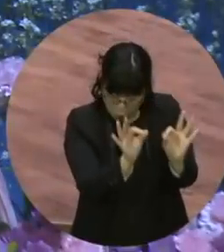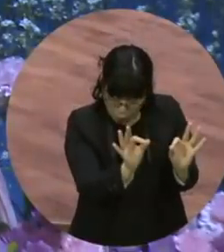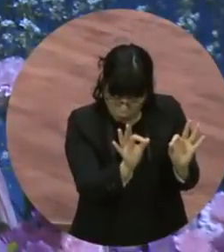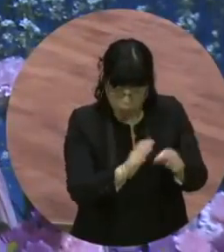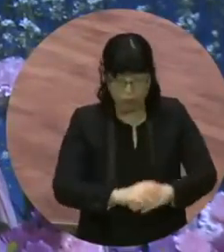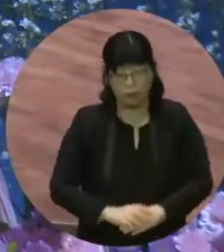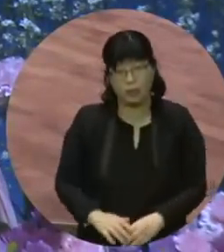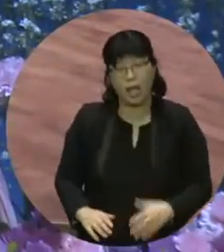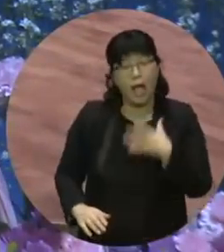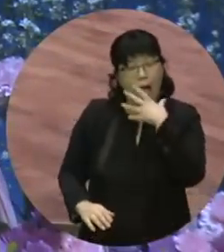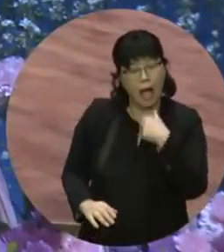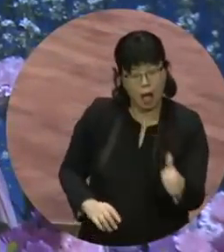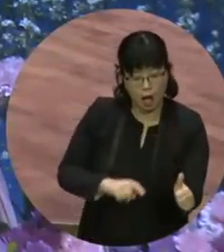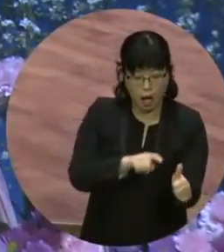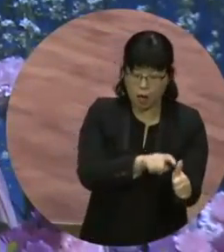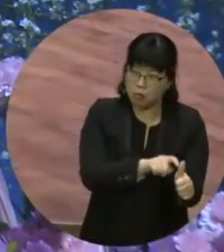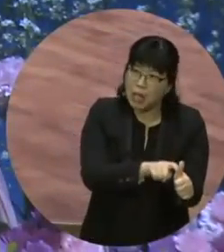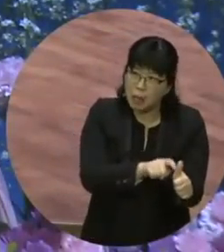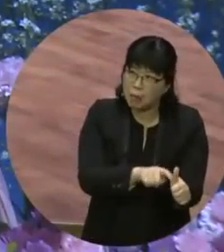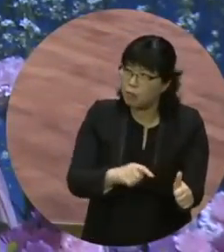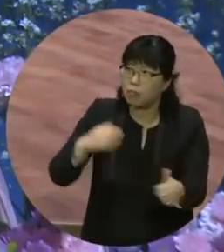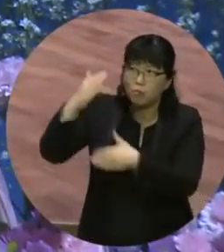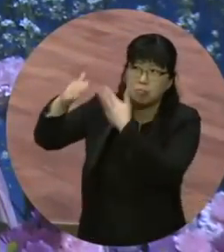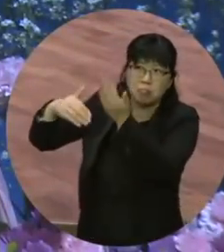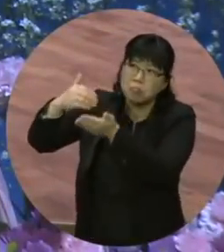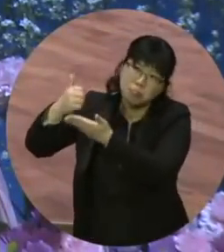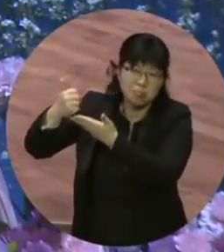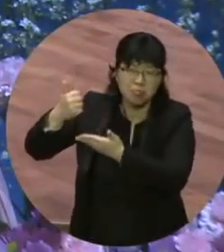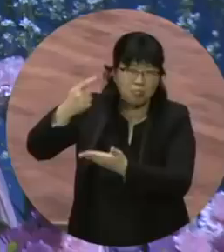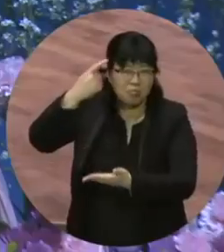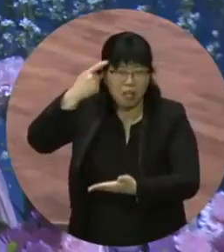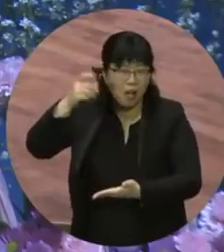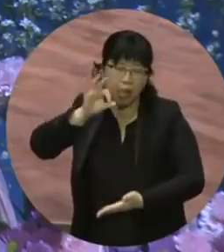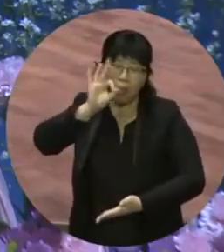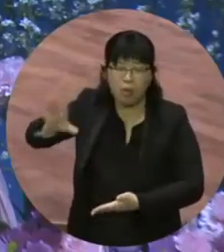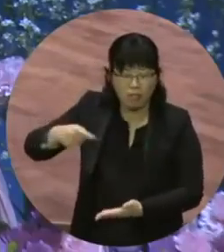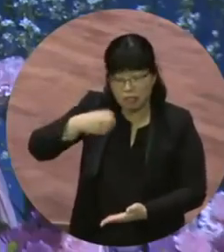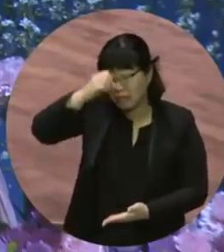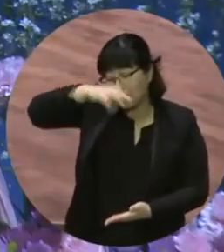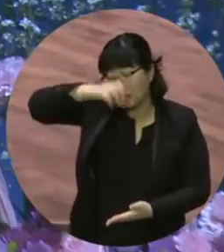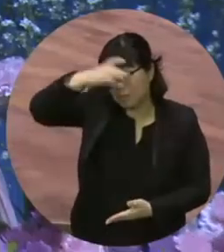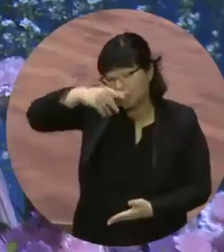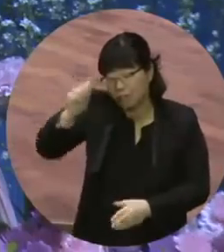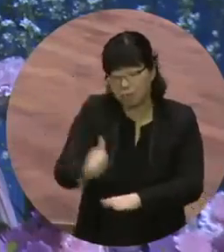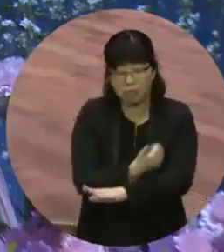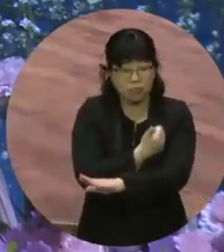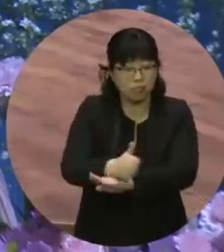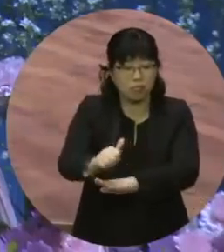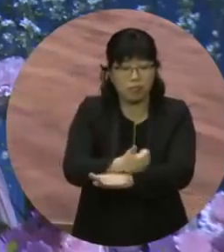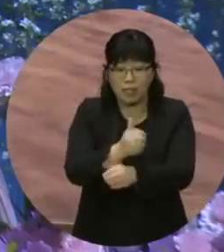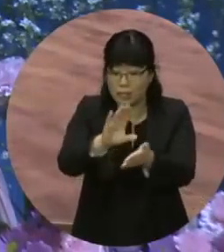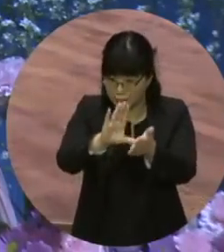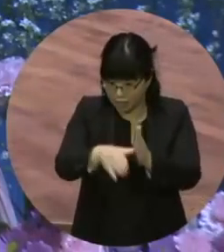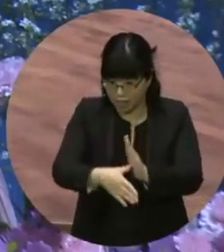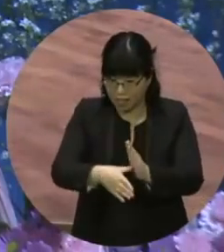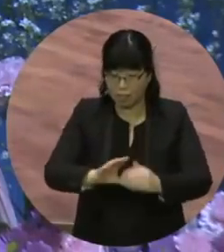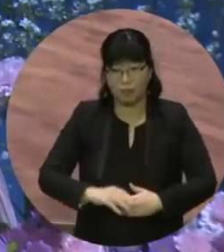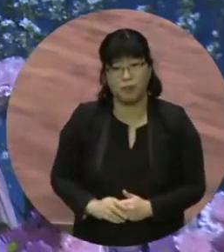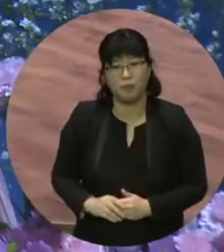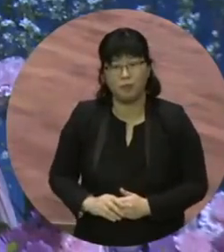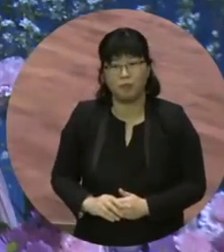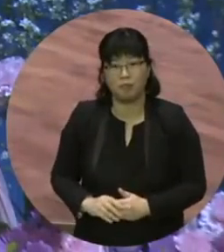놓치고 살았던 모습을 볼 수 있어요. 지금 시점은 아브라함이 불신앙으로 이스마엘을 낳은